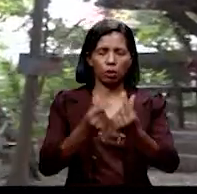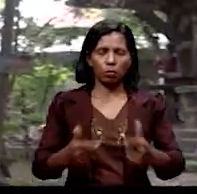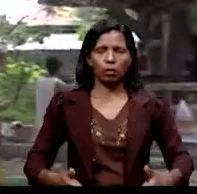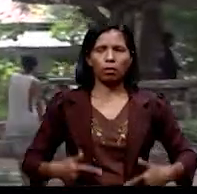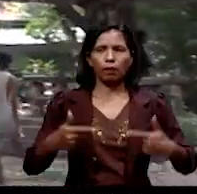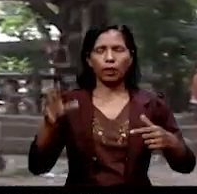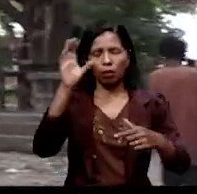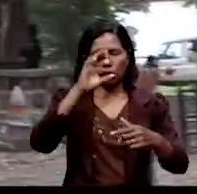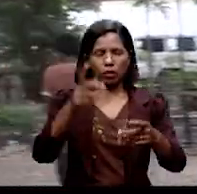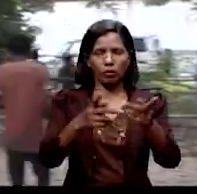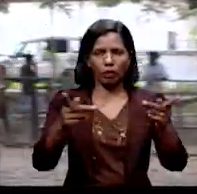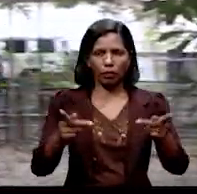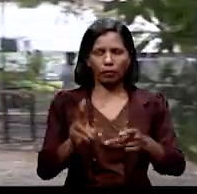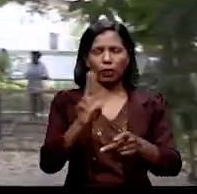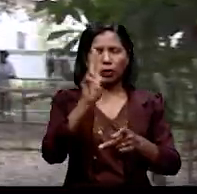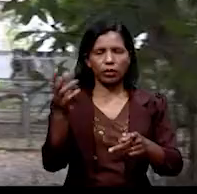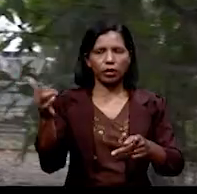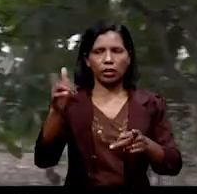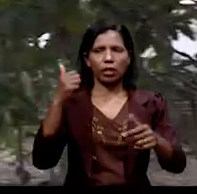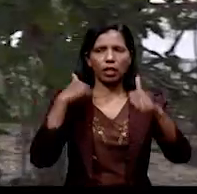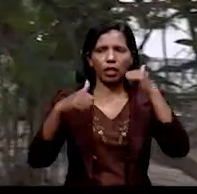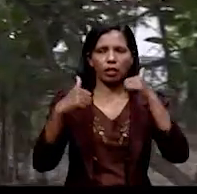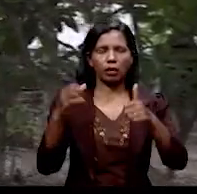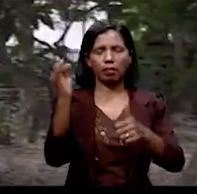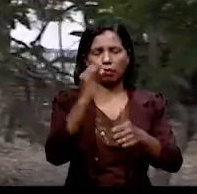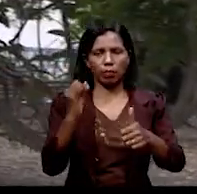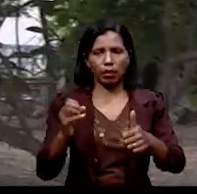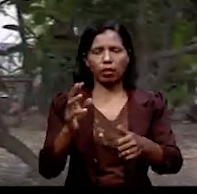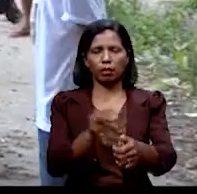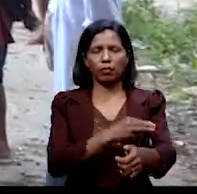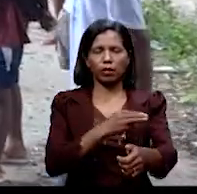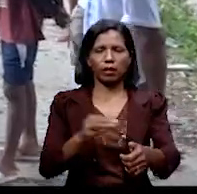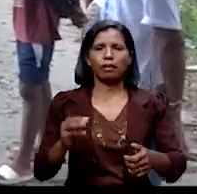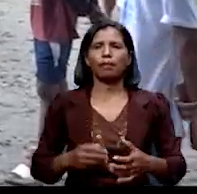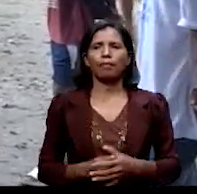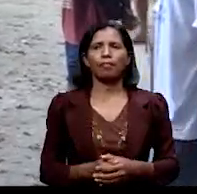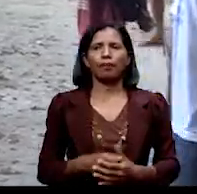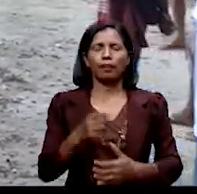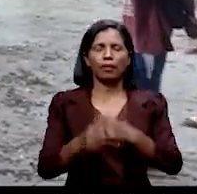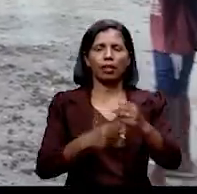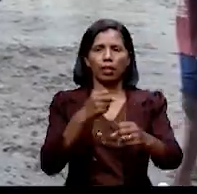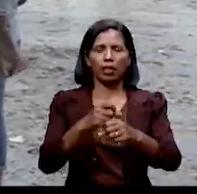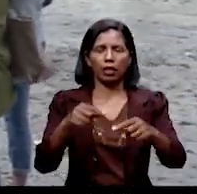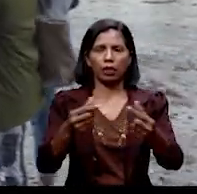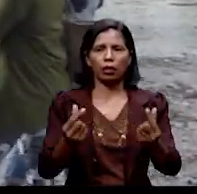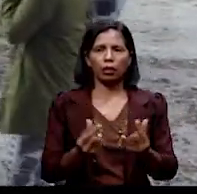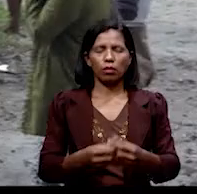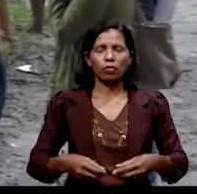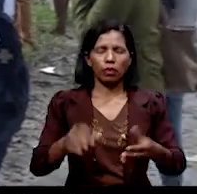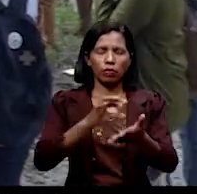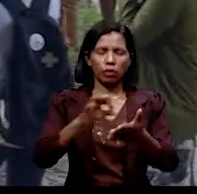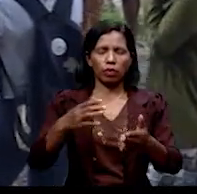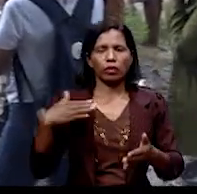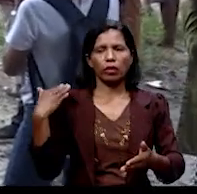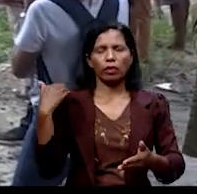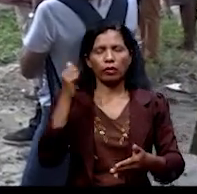sai buka fatin atu utiliza basira ni atividade pinta música no multimedia. Kada tinan Grupo Artemoris foi formasaun ba foi ensaio